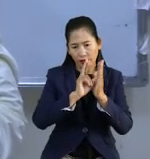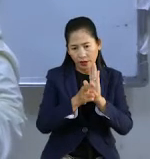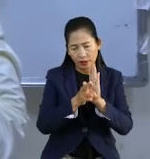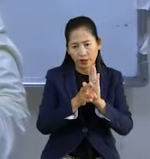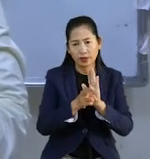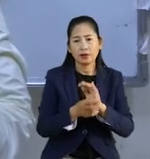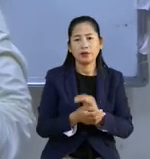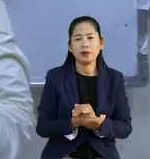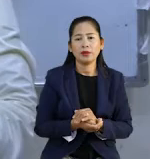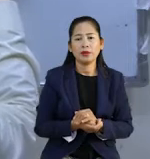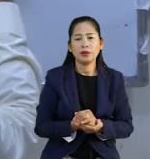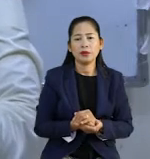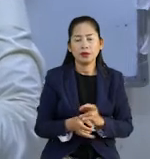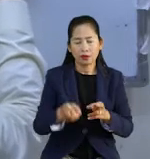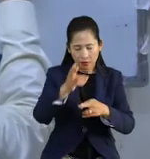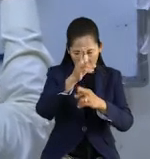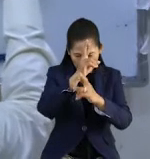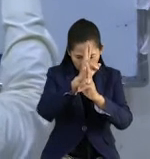ត្រូវគោរព